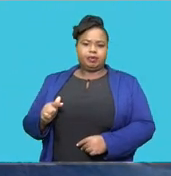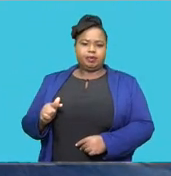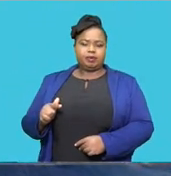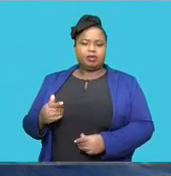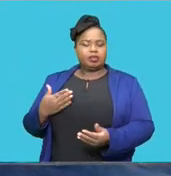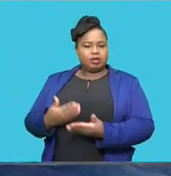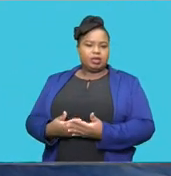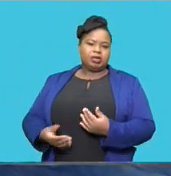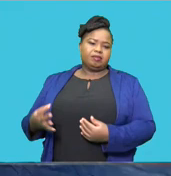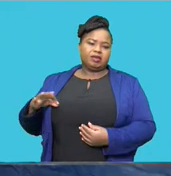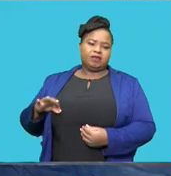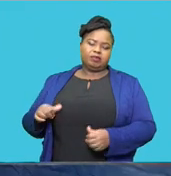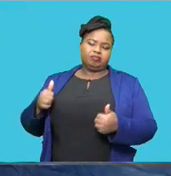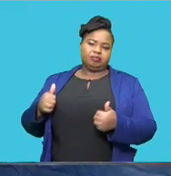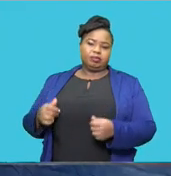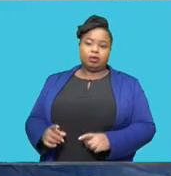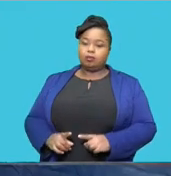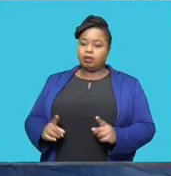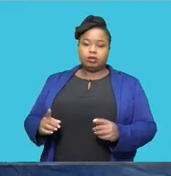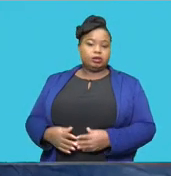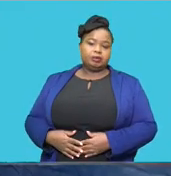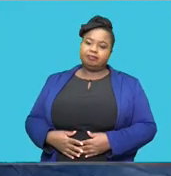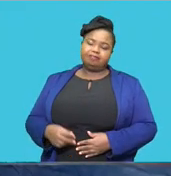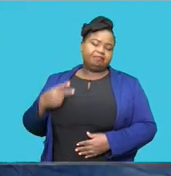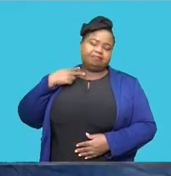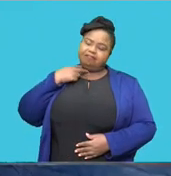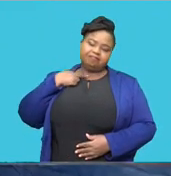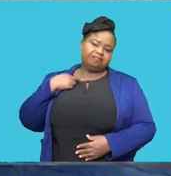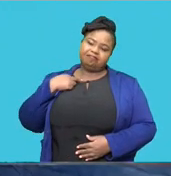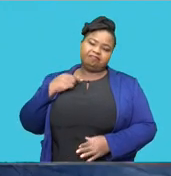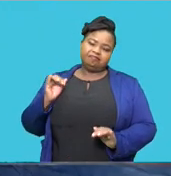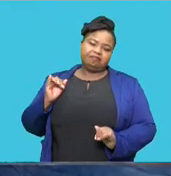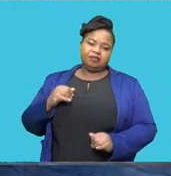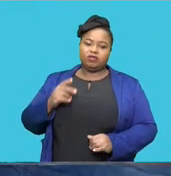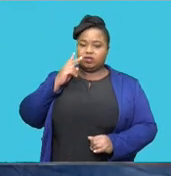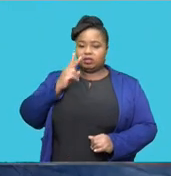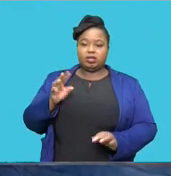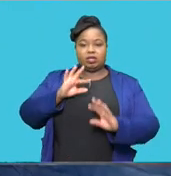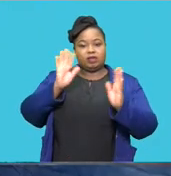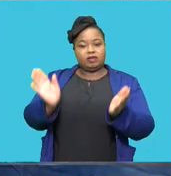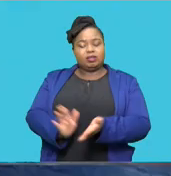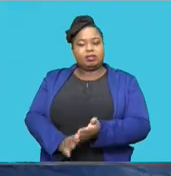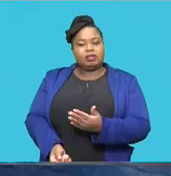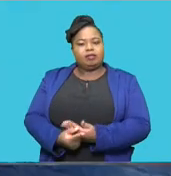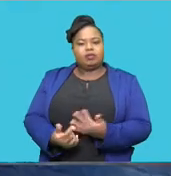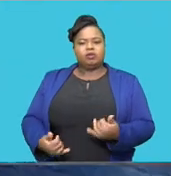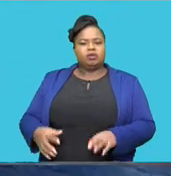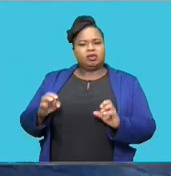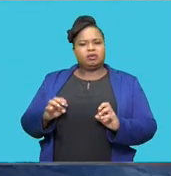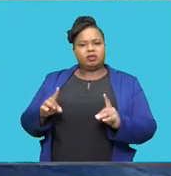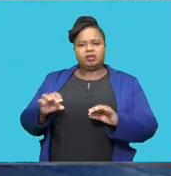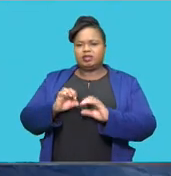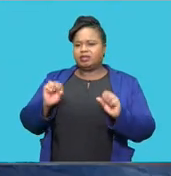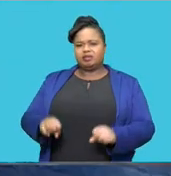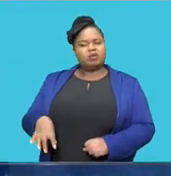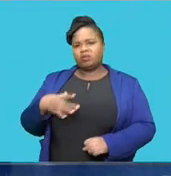ezoza neziqhamo ezinhle. Mara I'm very much disappointed mawubheka izinto the way kungakhona ne-education system yethu. I